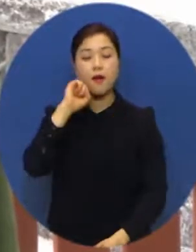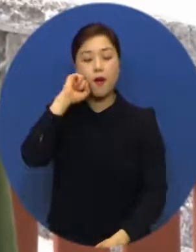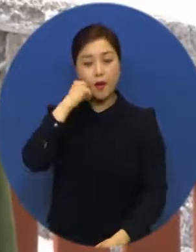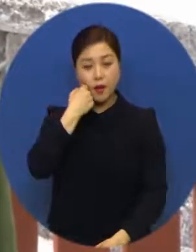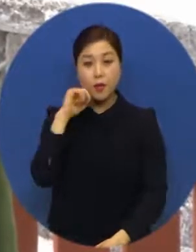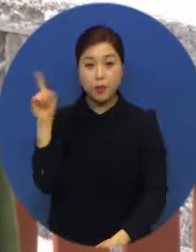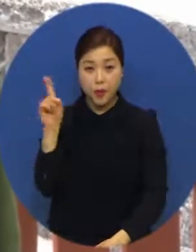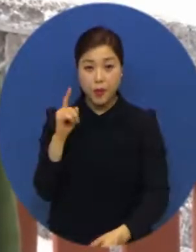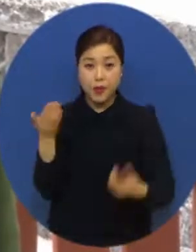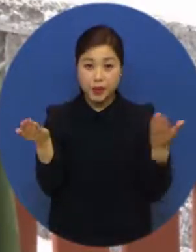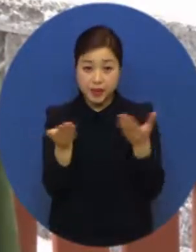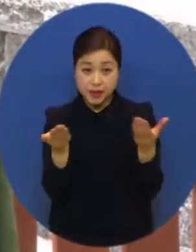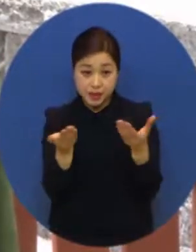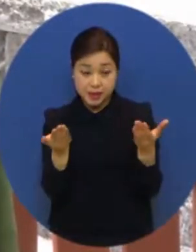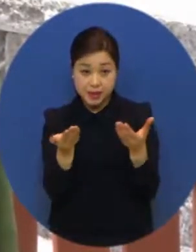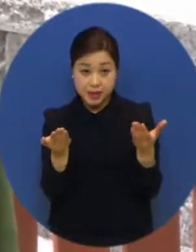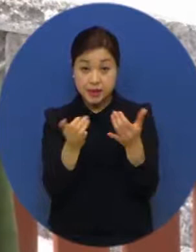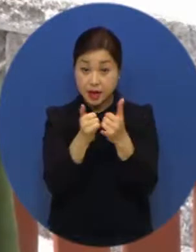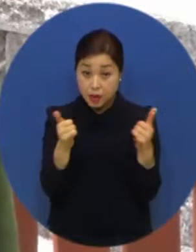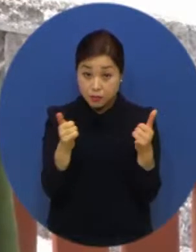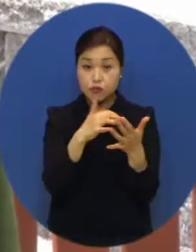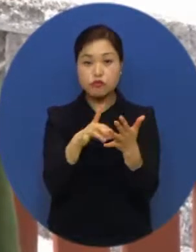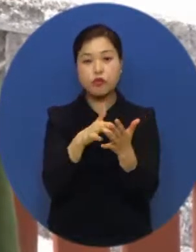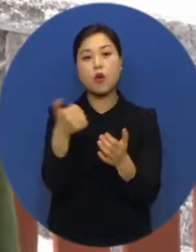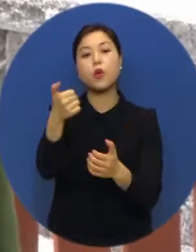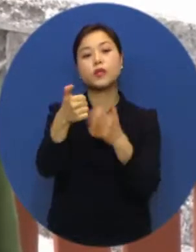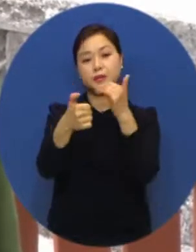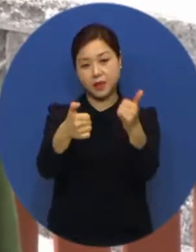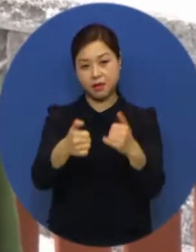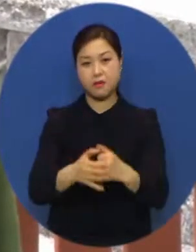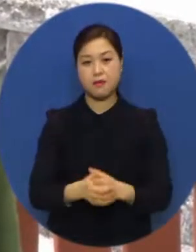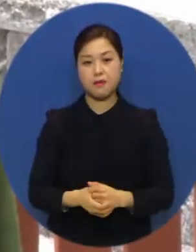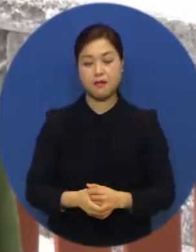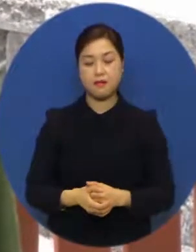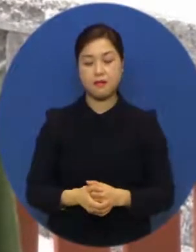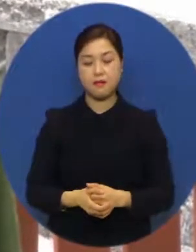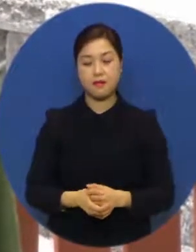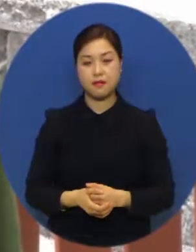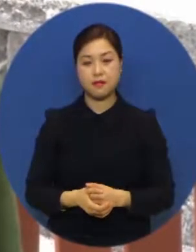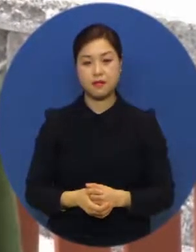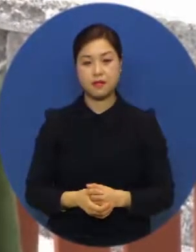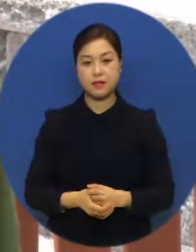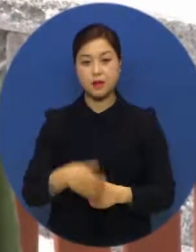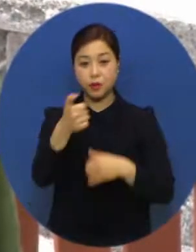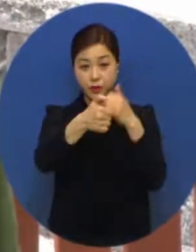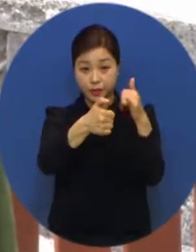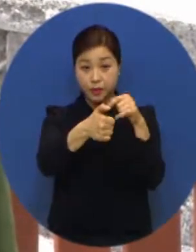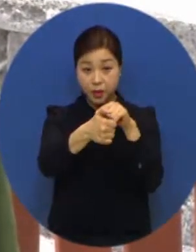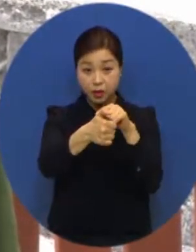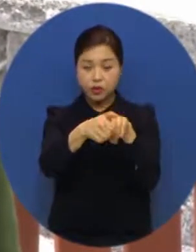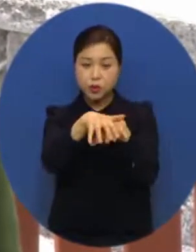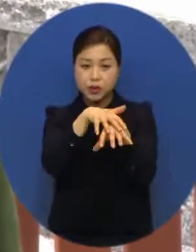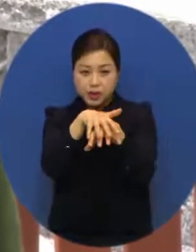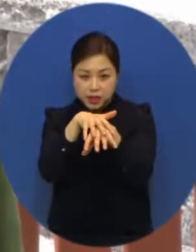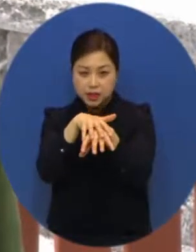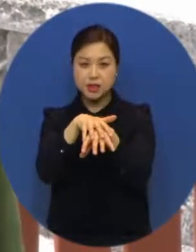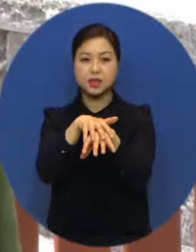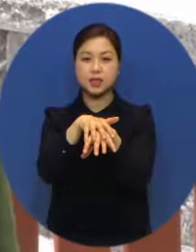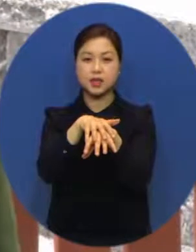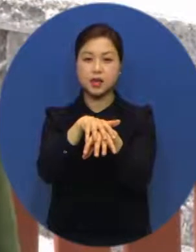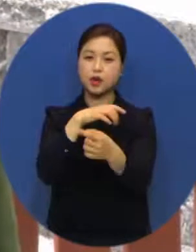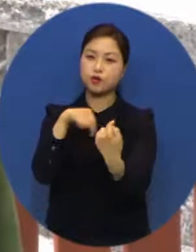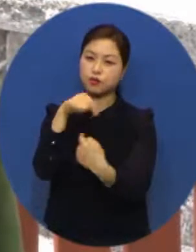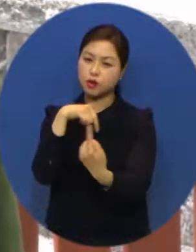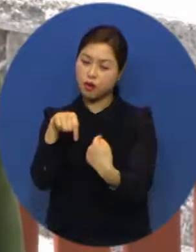이 50명이거든요. 저희 네. 직원이. 직원이 50명인데 50명이라는 이 조직을